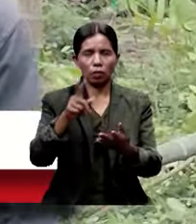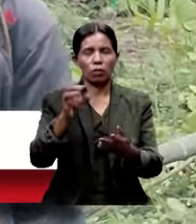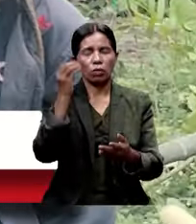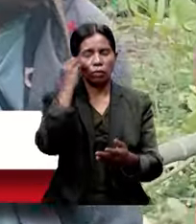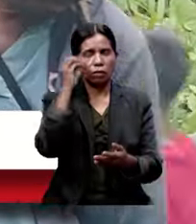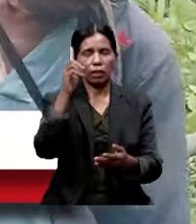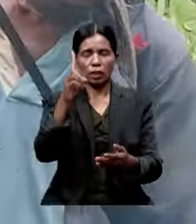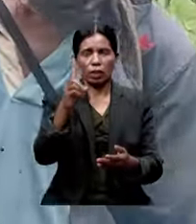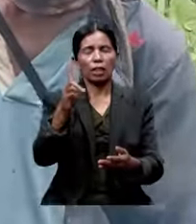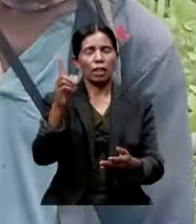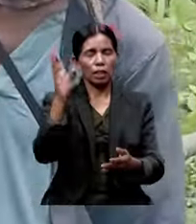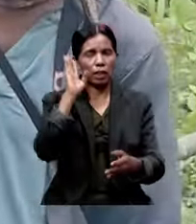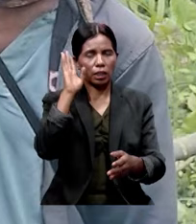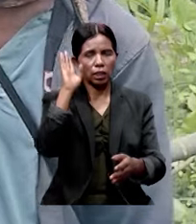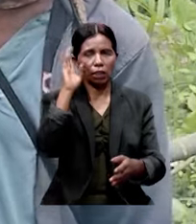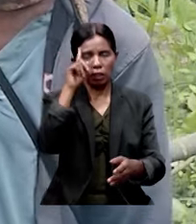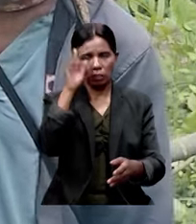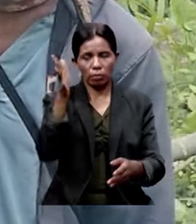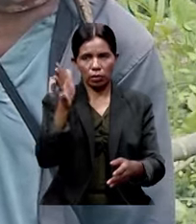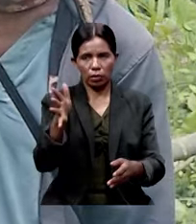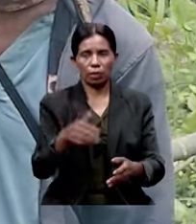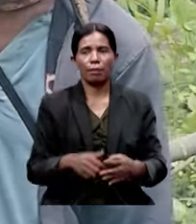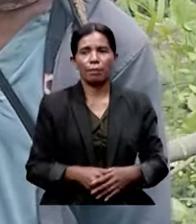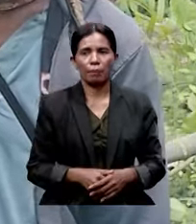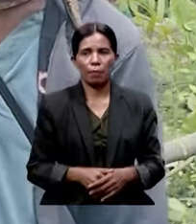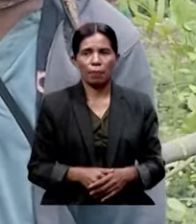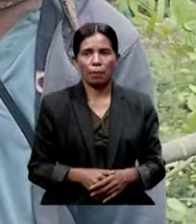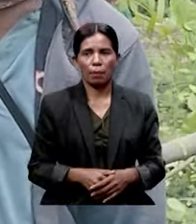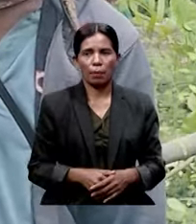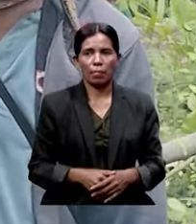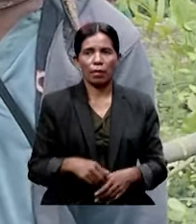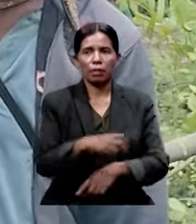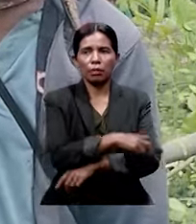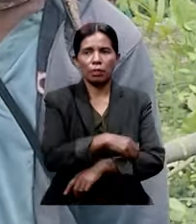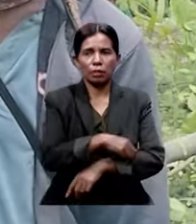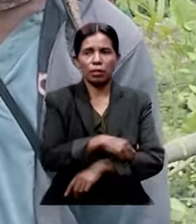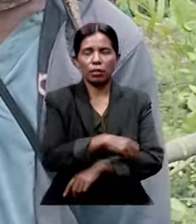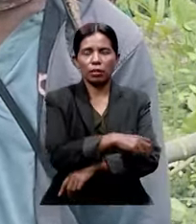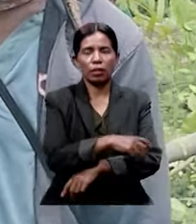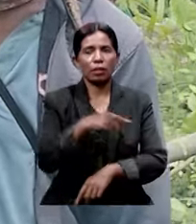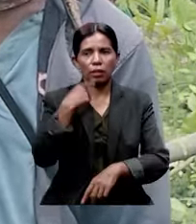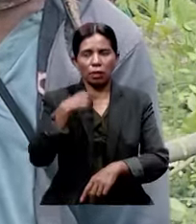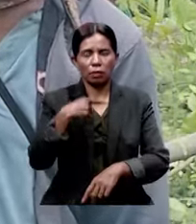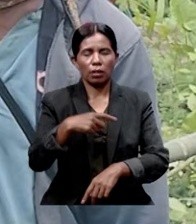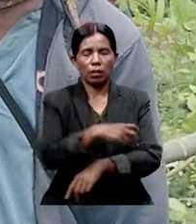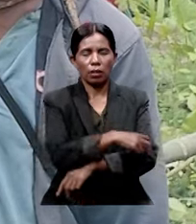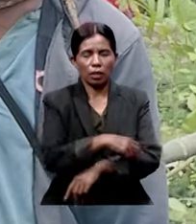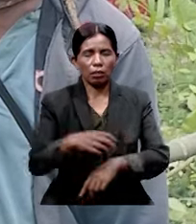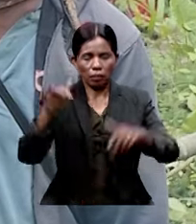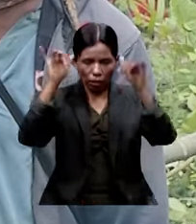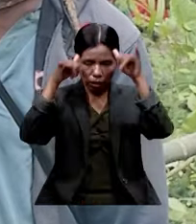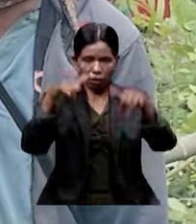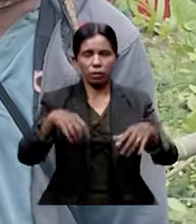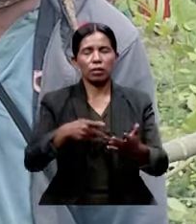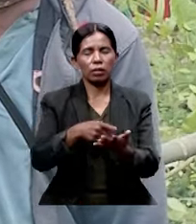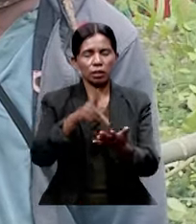Kan gua saya makan nau kuda kali, selu kuda lima. Saya makan nau karau, selu karau sanu.